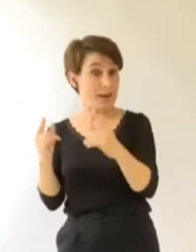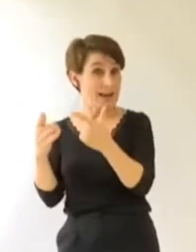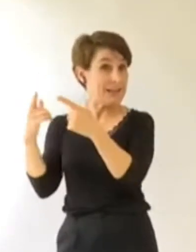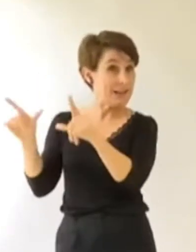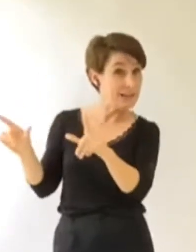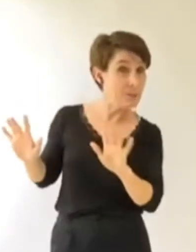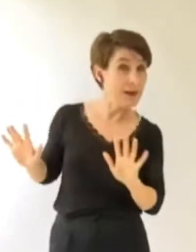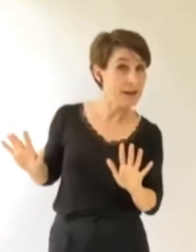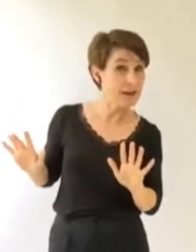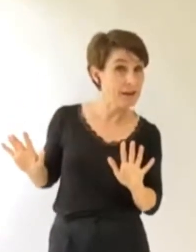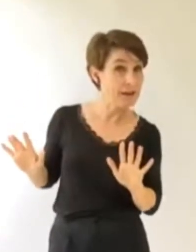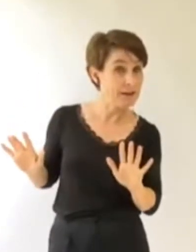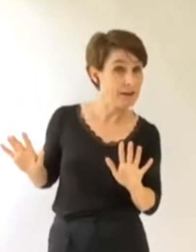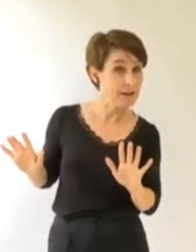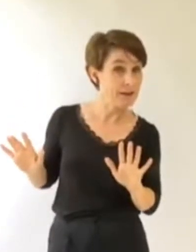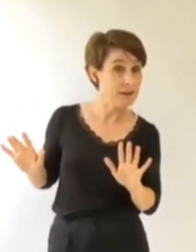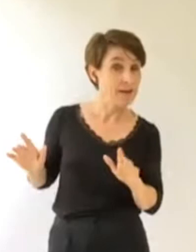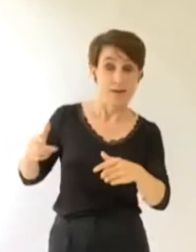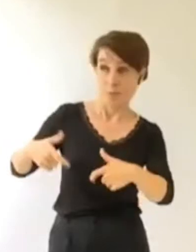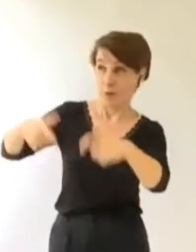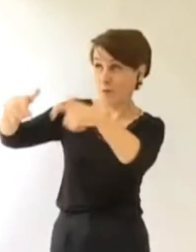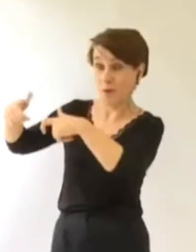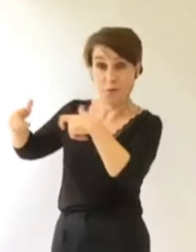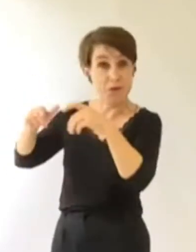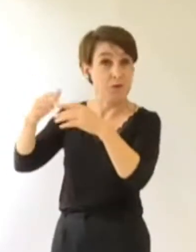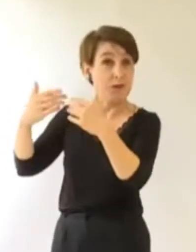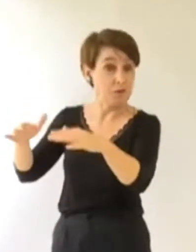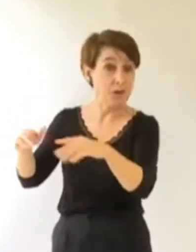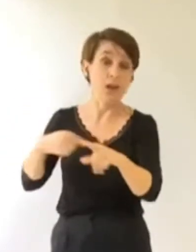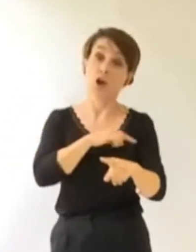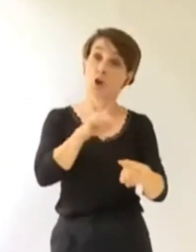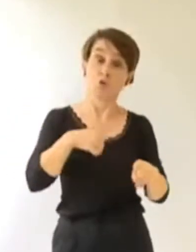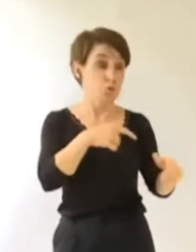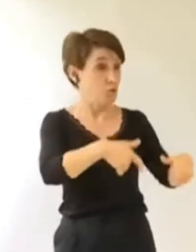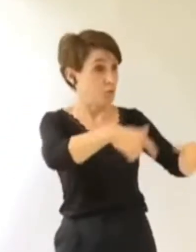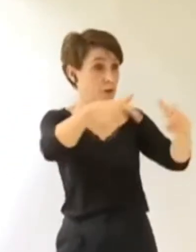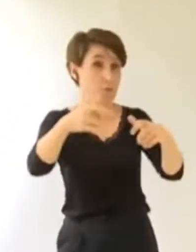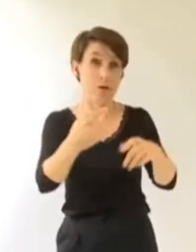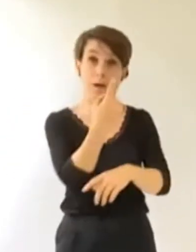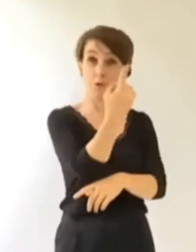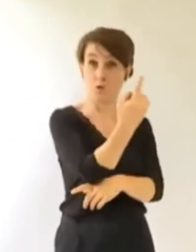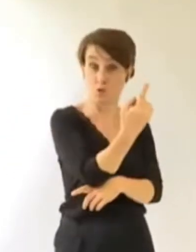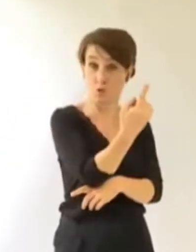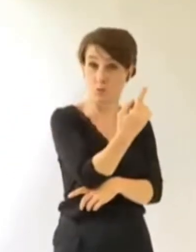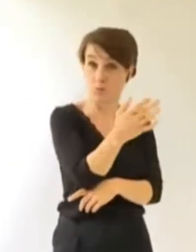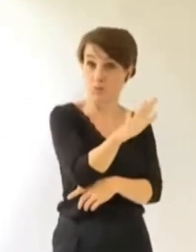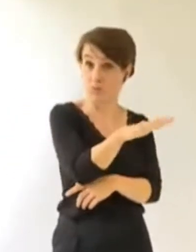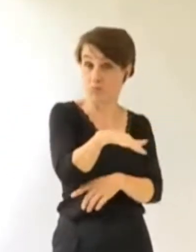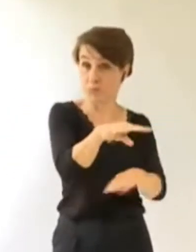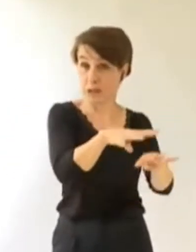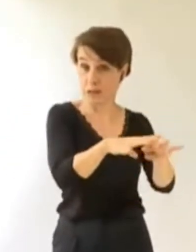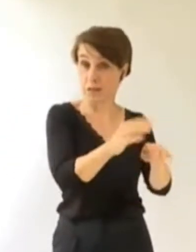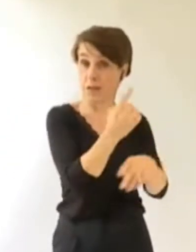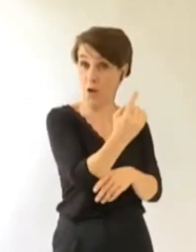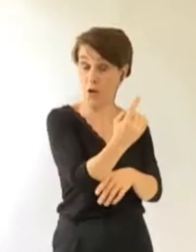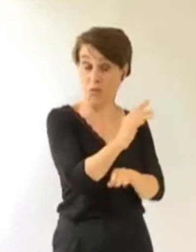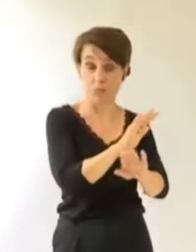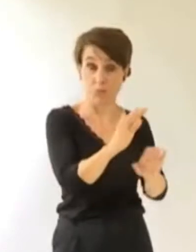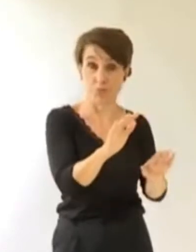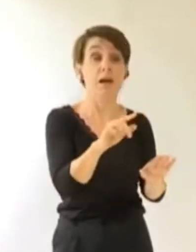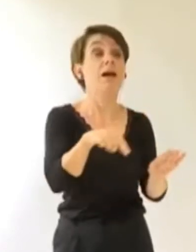celles et ceux qui les ont urbanisées. Nous avons pu en urbaniser une. Eh bien, les locataires qui